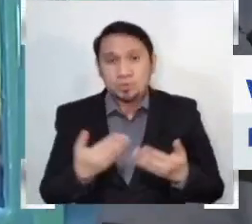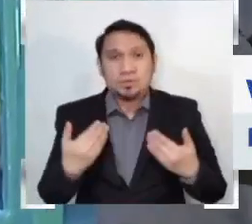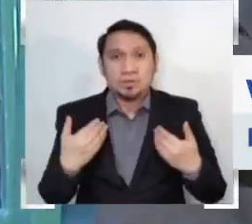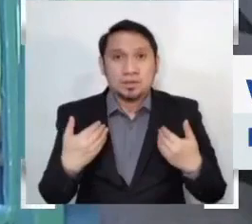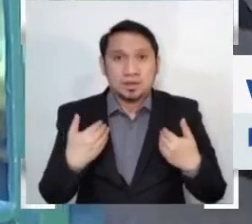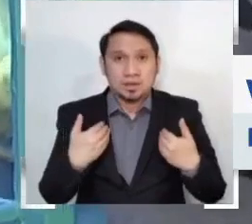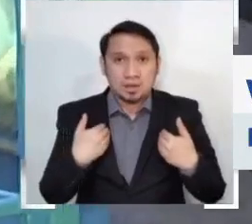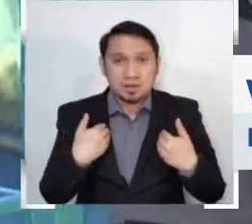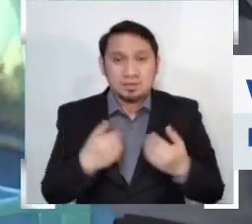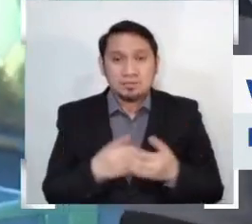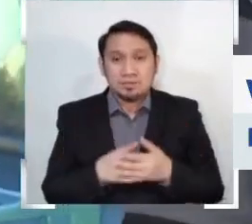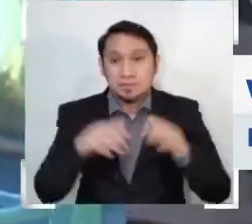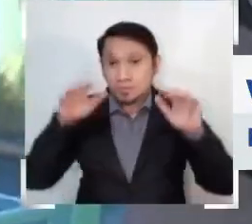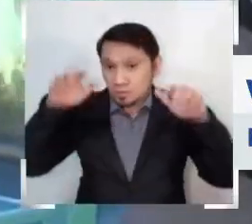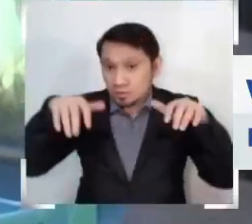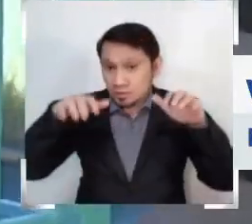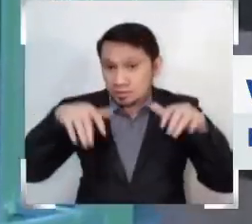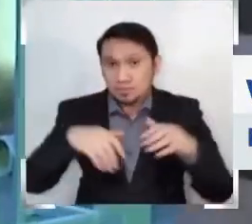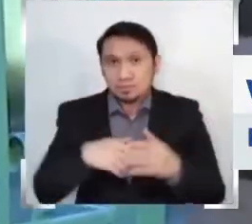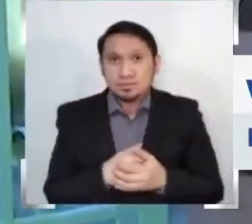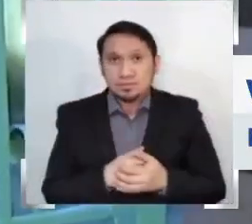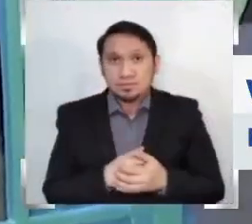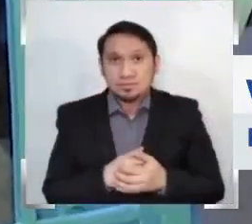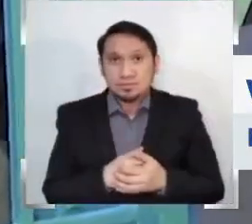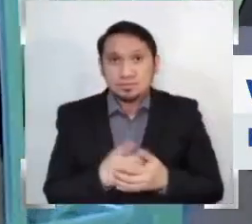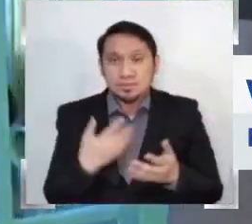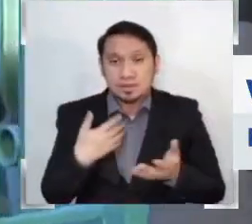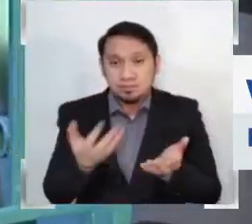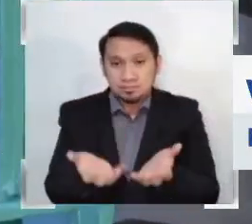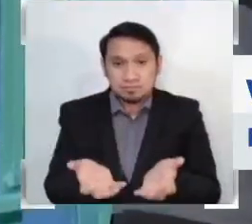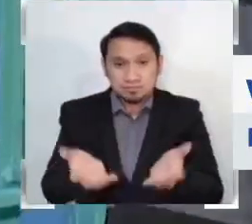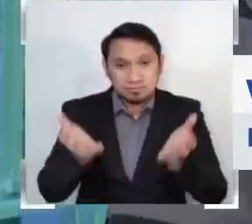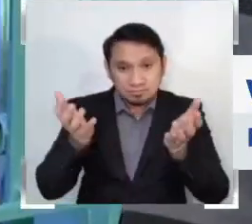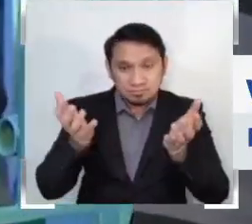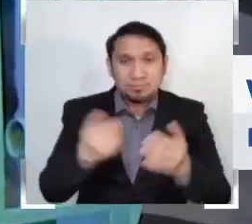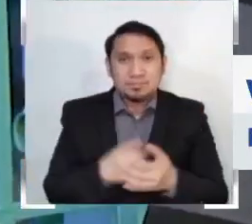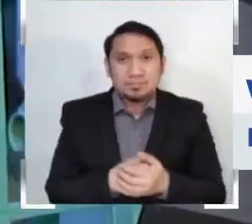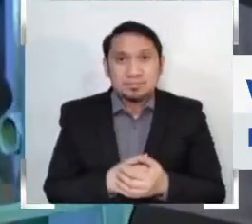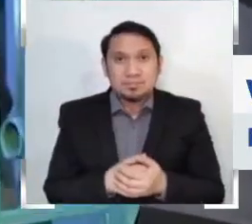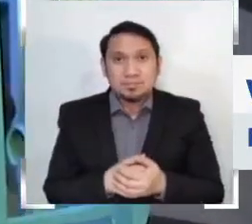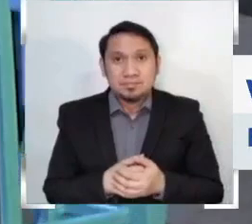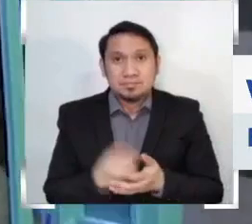may paulan-ulan eh. Di ba? Nakakasahod tayo sa mga alulod. Tapos naman, ang nangyayari,